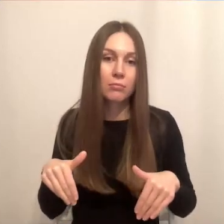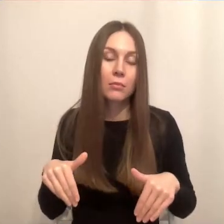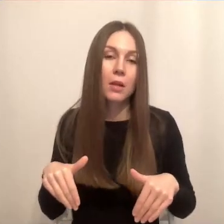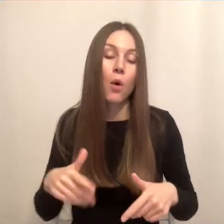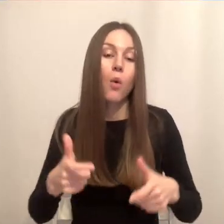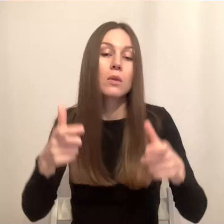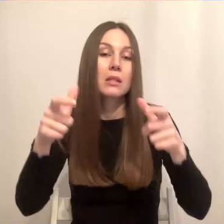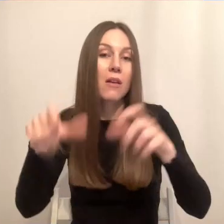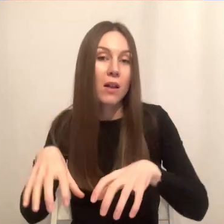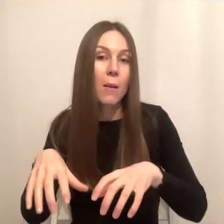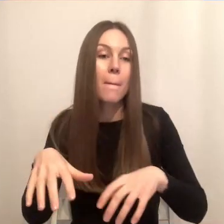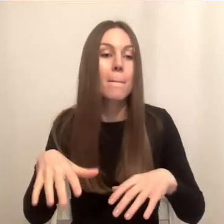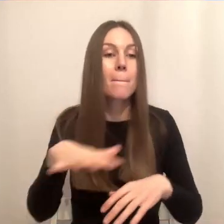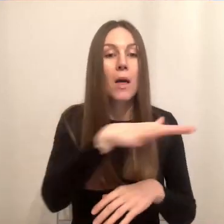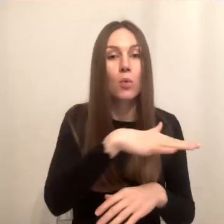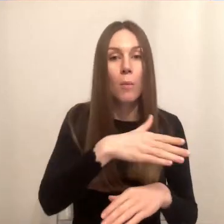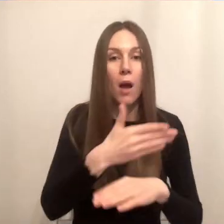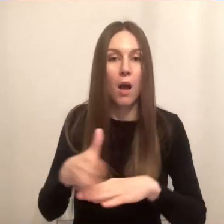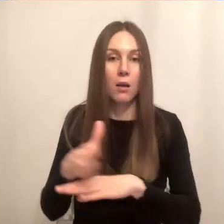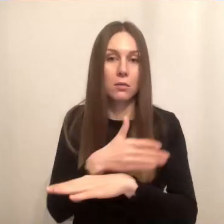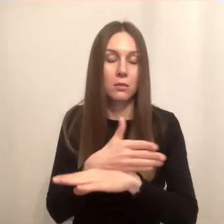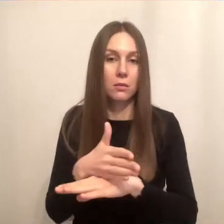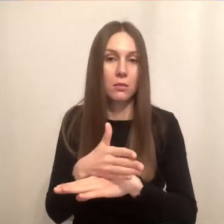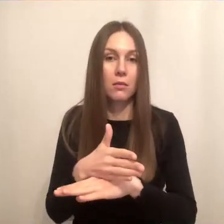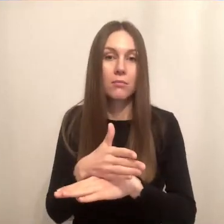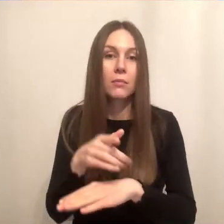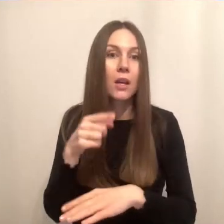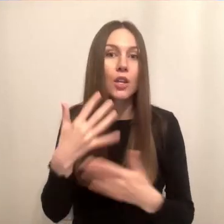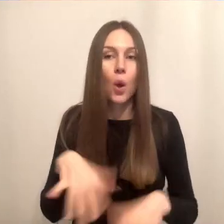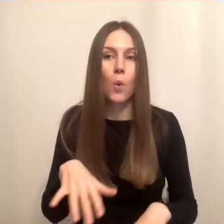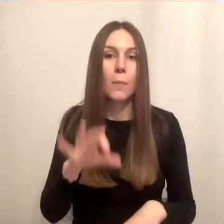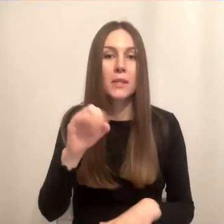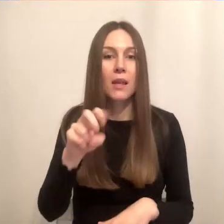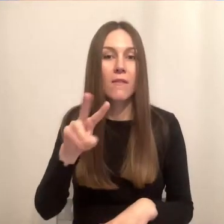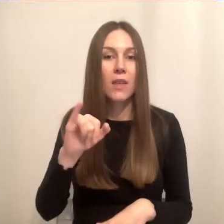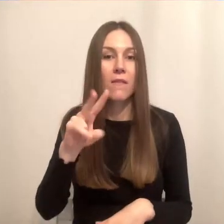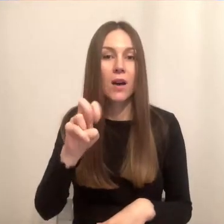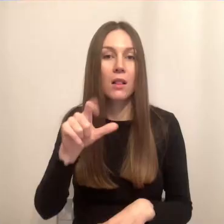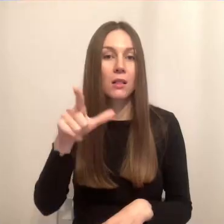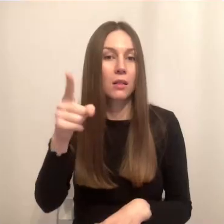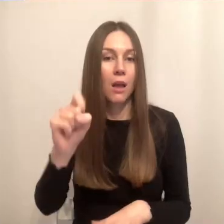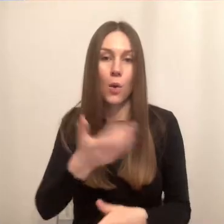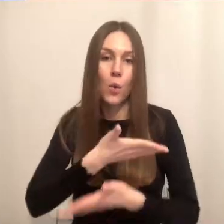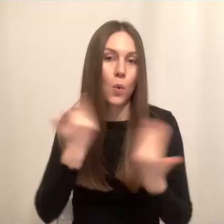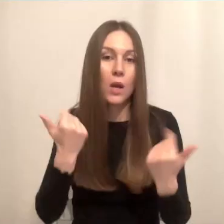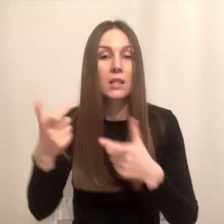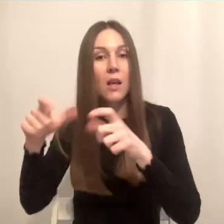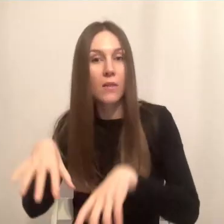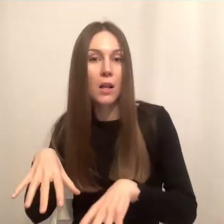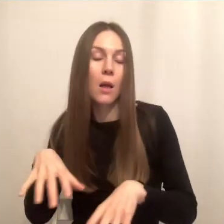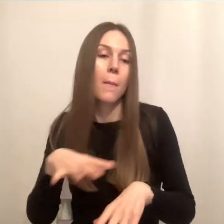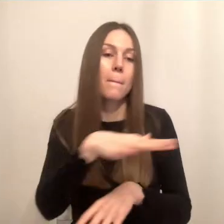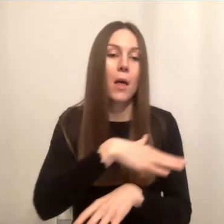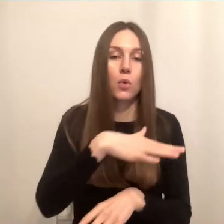ir bendruomenė gyventi atskirus gyvenimus. Ir tai jau nebėra savivalda, tai yra tiesiog savivaldybė ir rajono bendruomenė. Dėkui, pane Andriau.